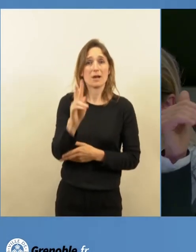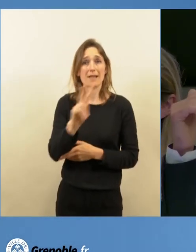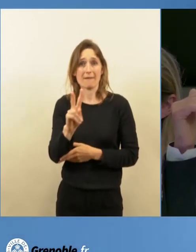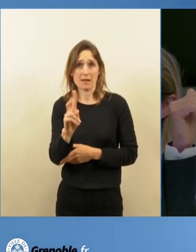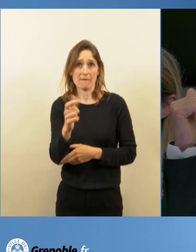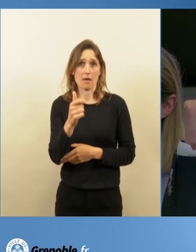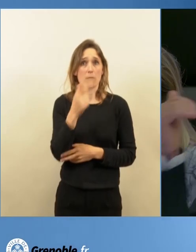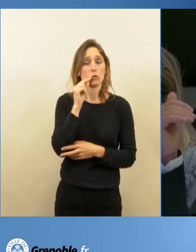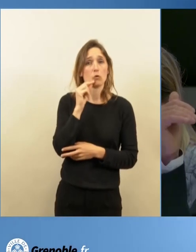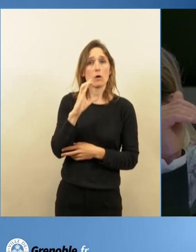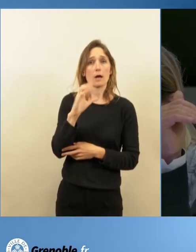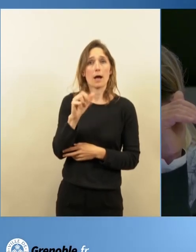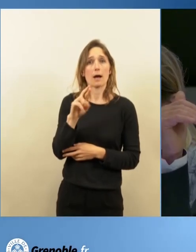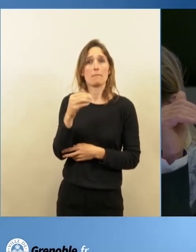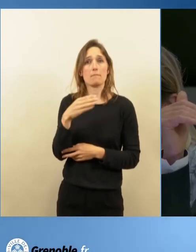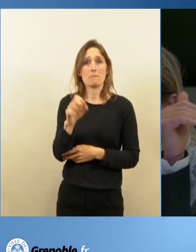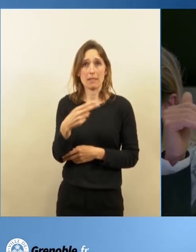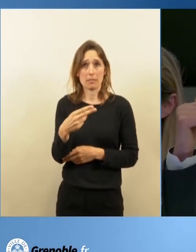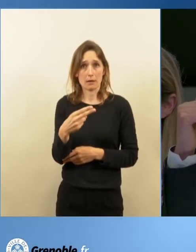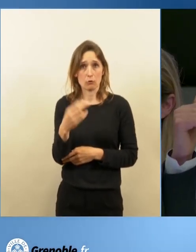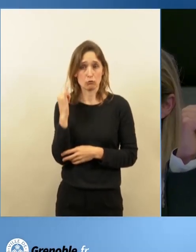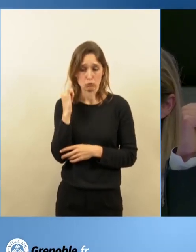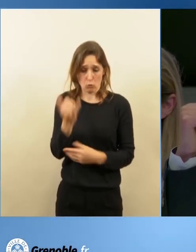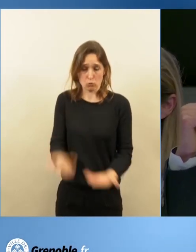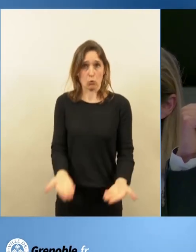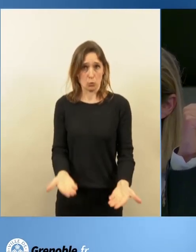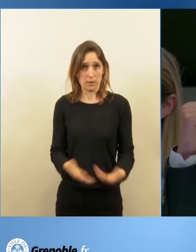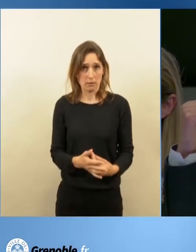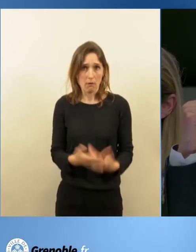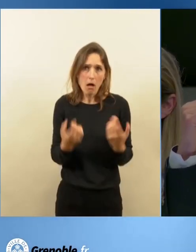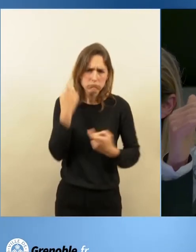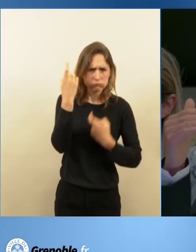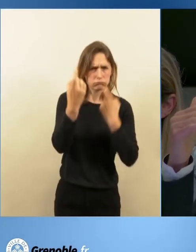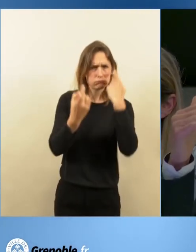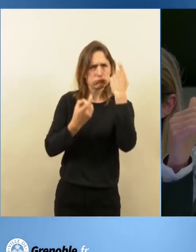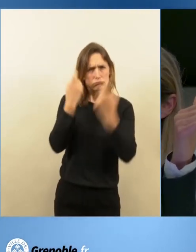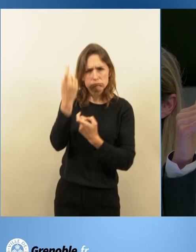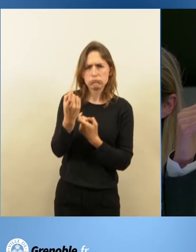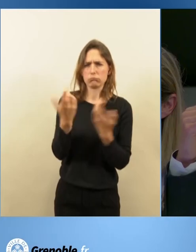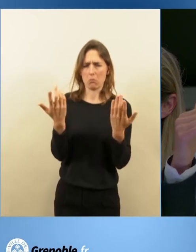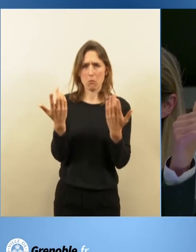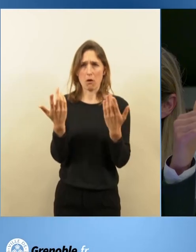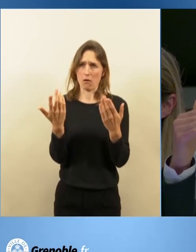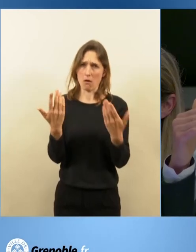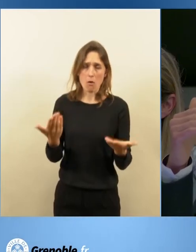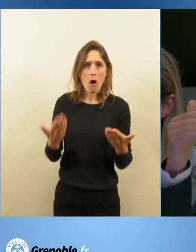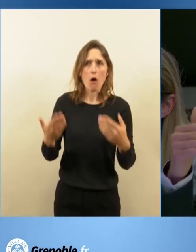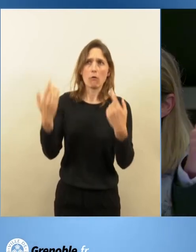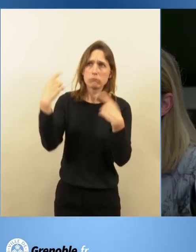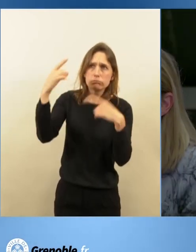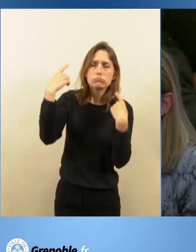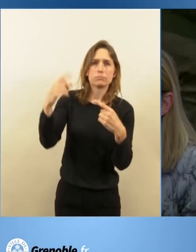jusqu'à aujourd'hui où vous demandez encore 18 mètres carrés de construction